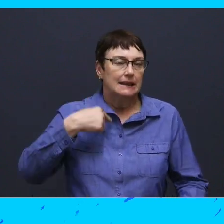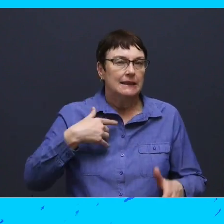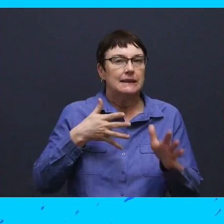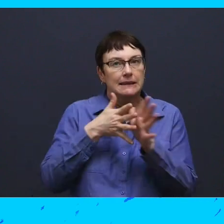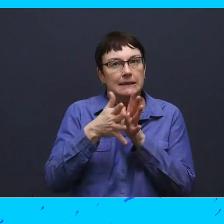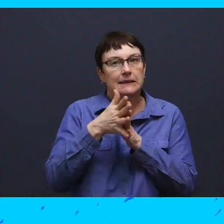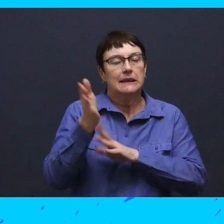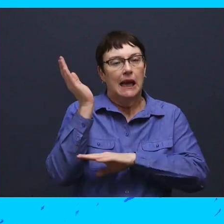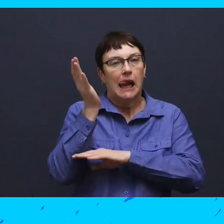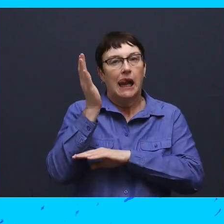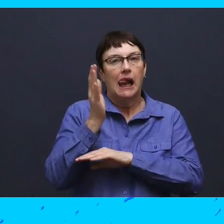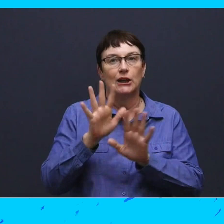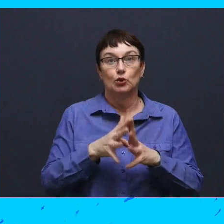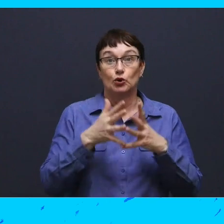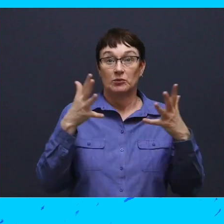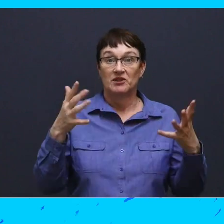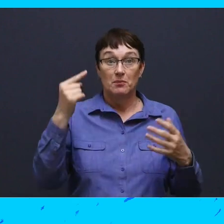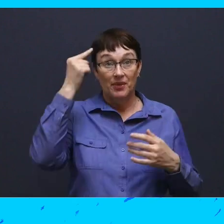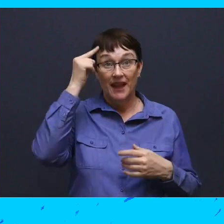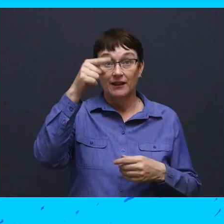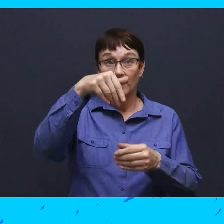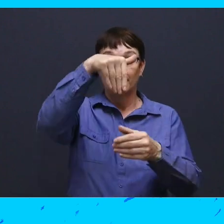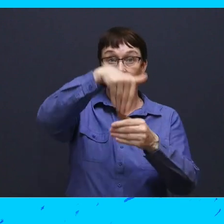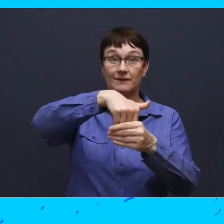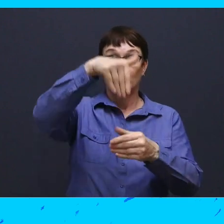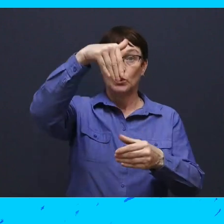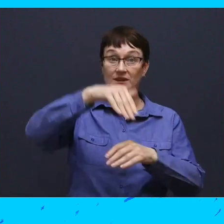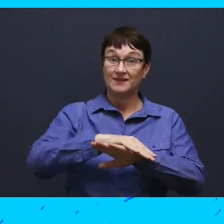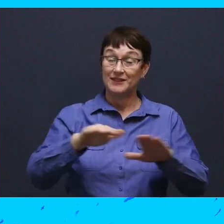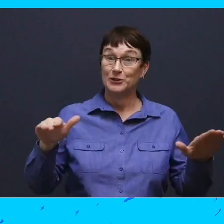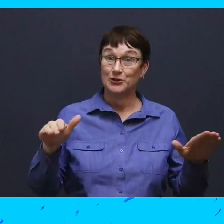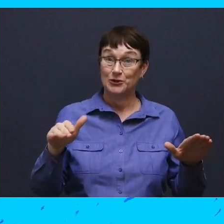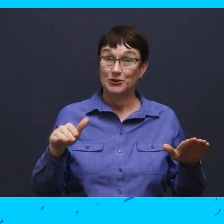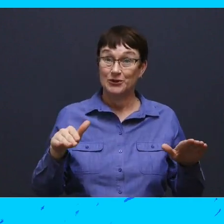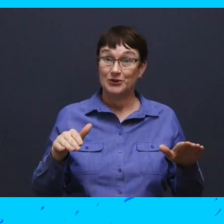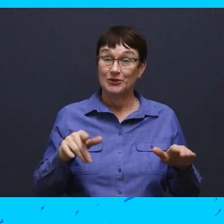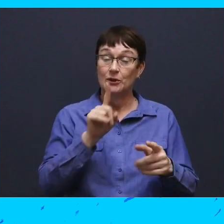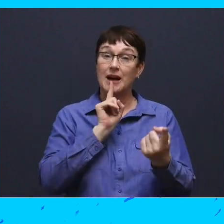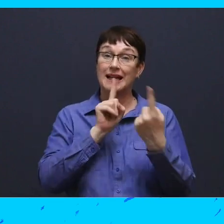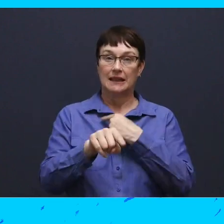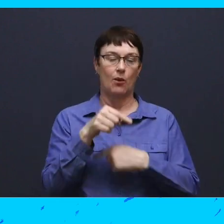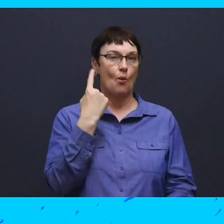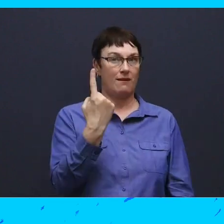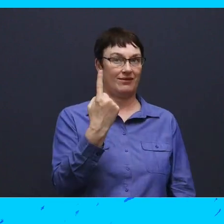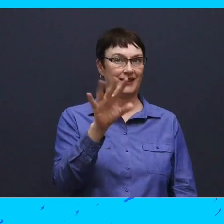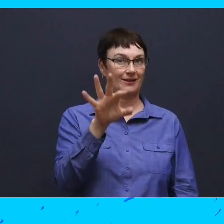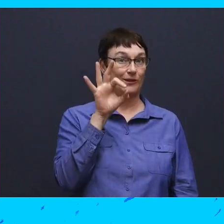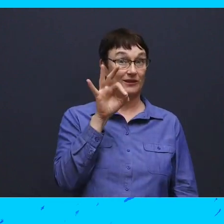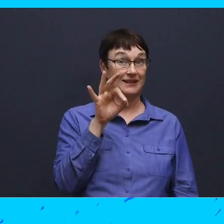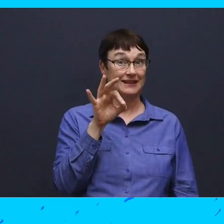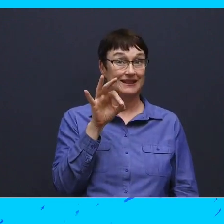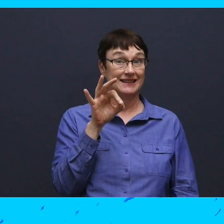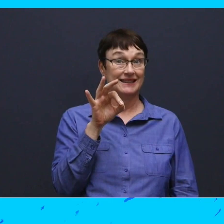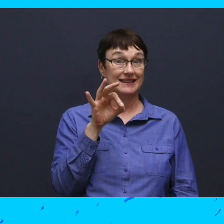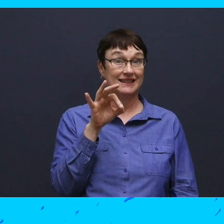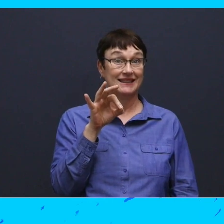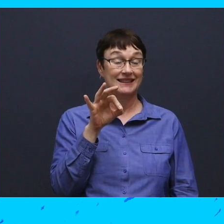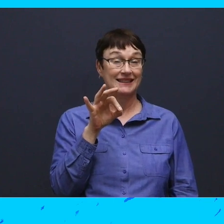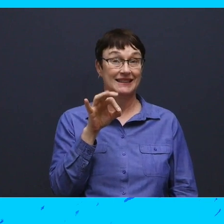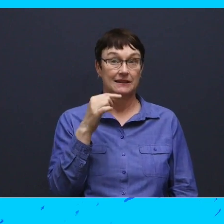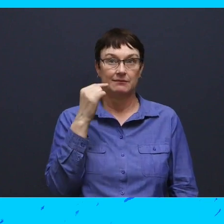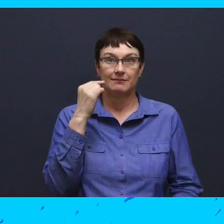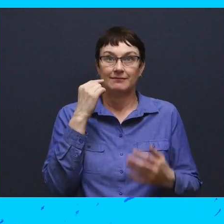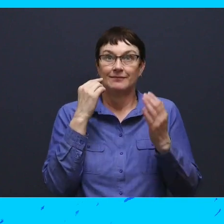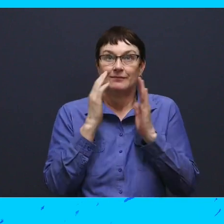déjà vu? Quelles sont vos expériences du quotidien? Vous puissiez les partager